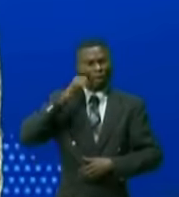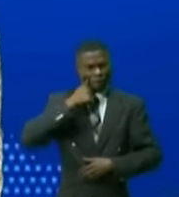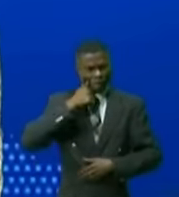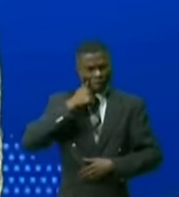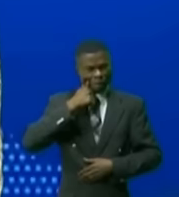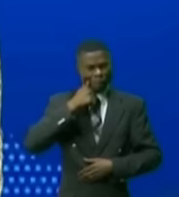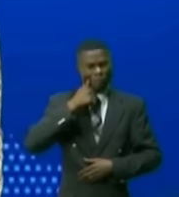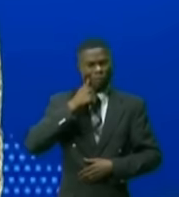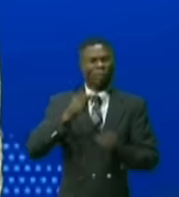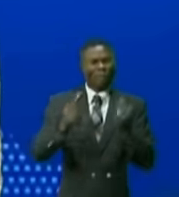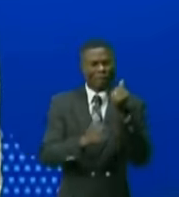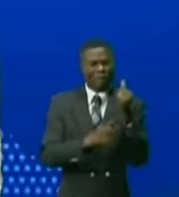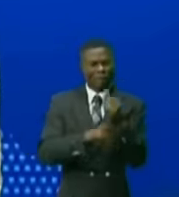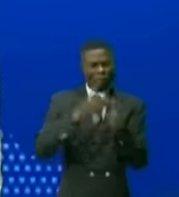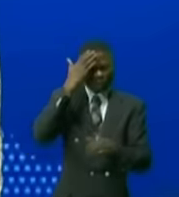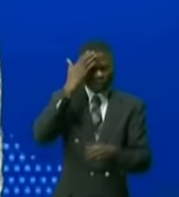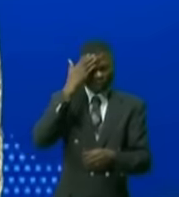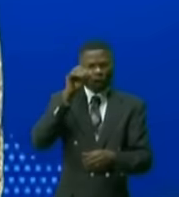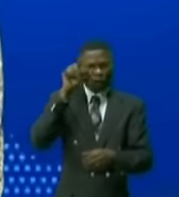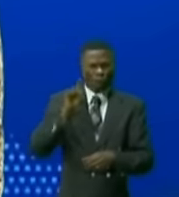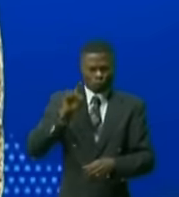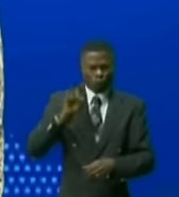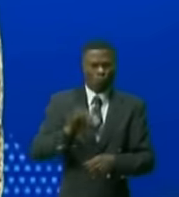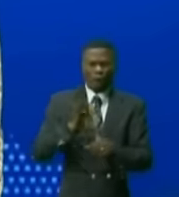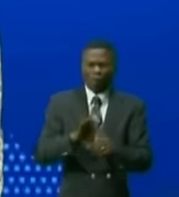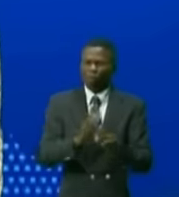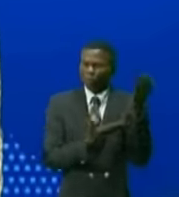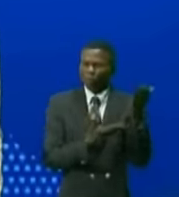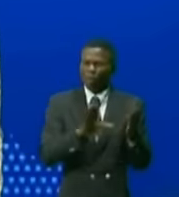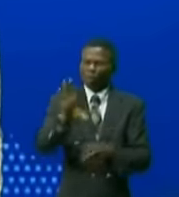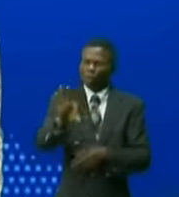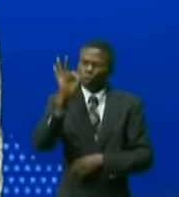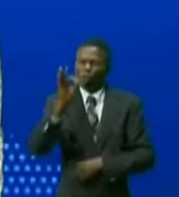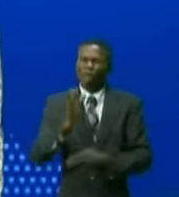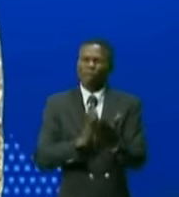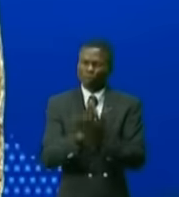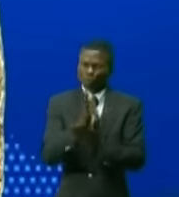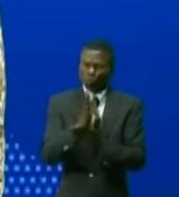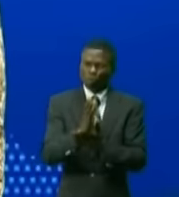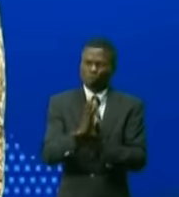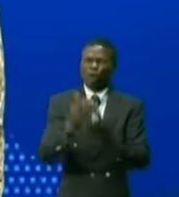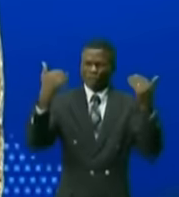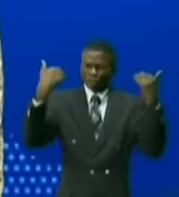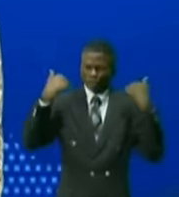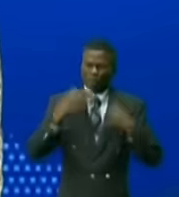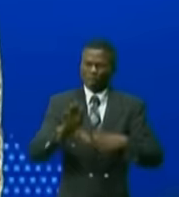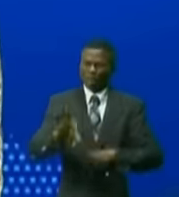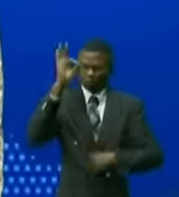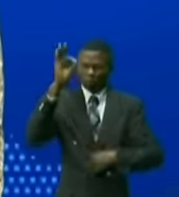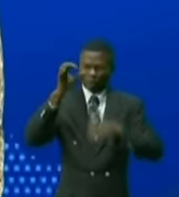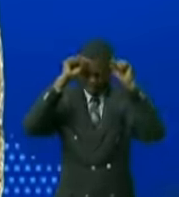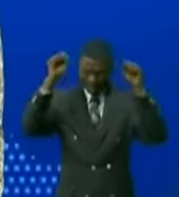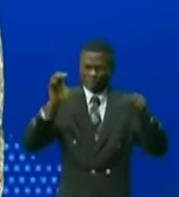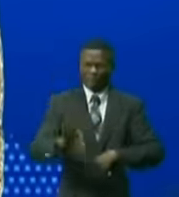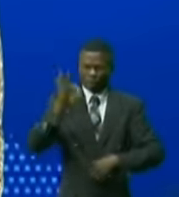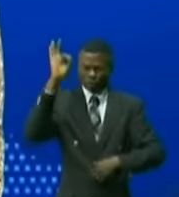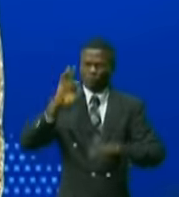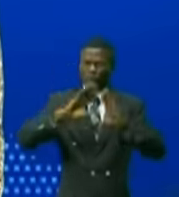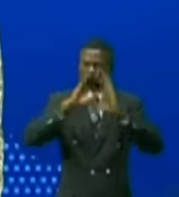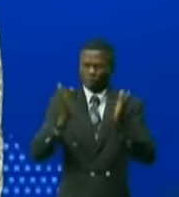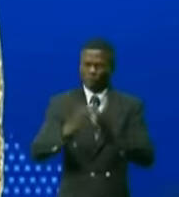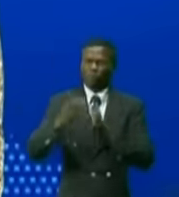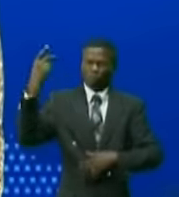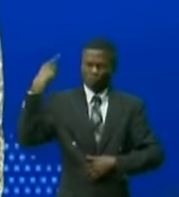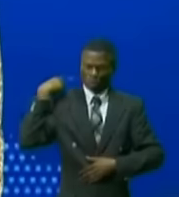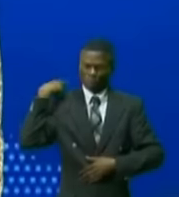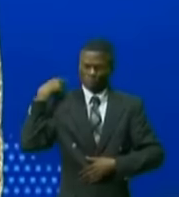gens réalisent que nous devons voter utile, que nous devons faire le bon choix des dirigeants, le bon choix du président, le bon choix de toute l'équipe